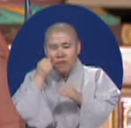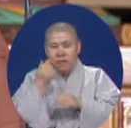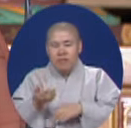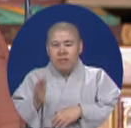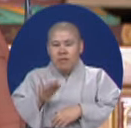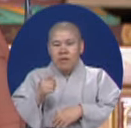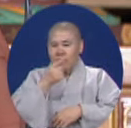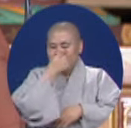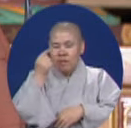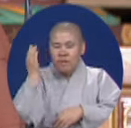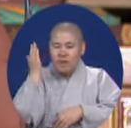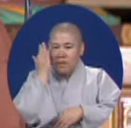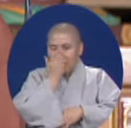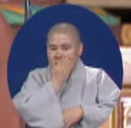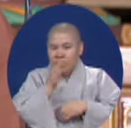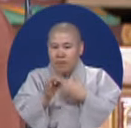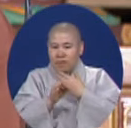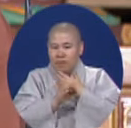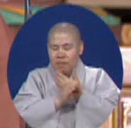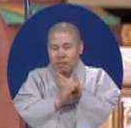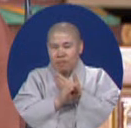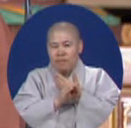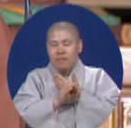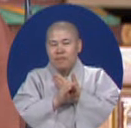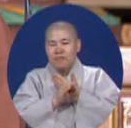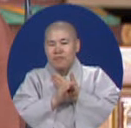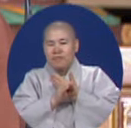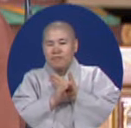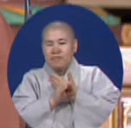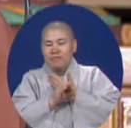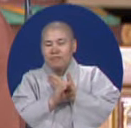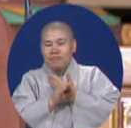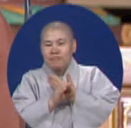맑아지면, 이게 맨눈이요, 맨눈.